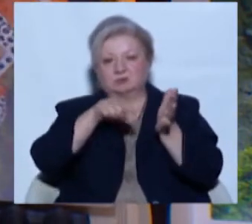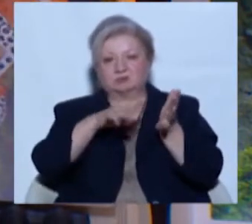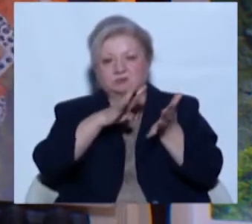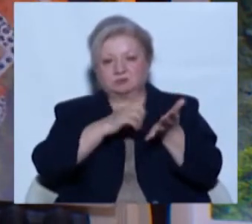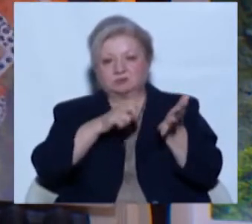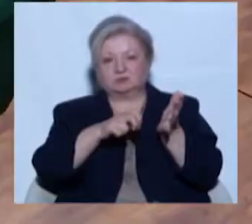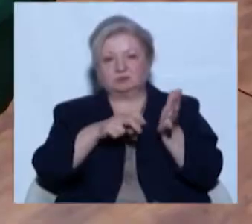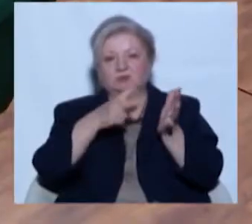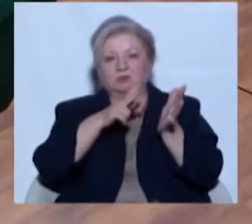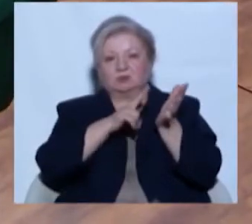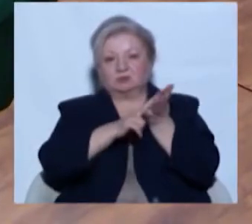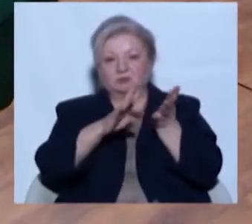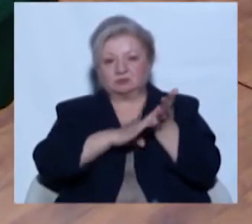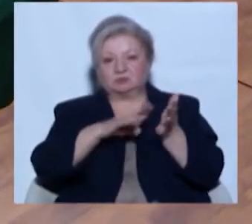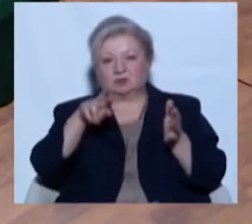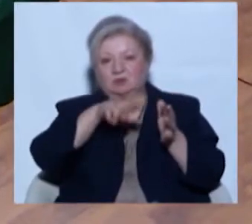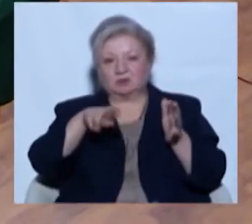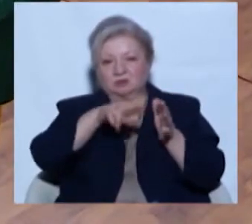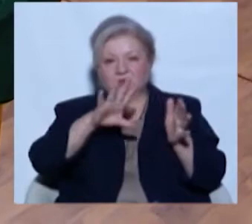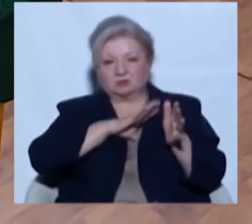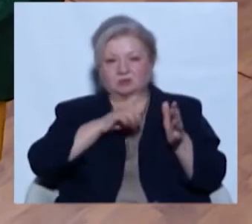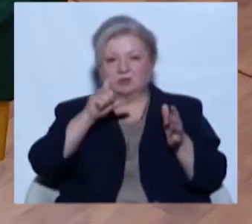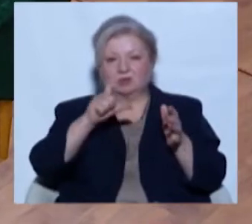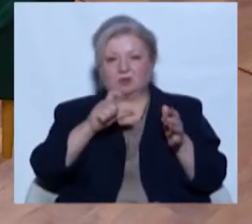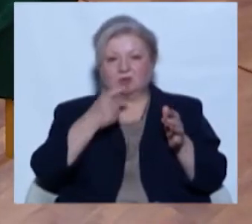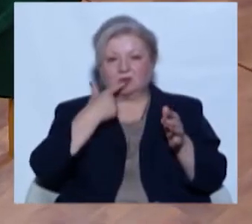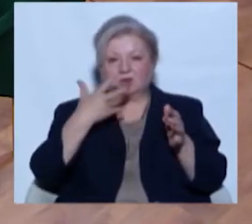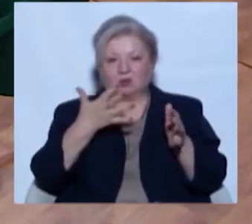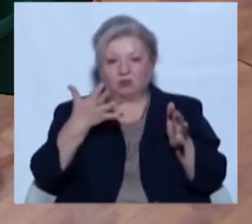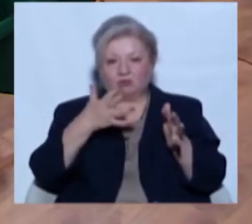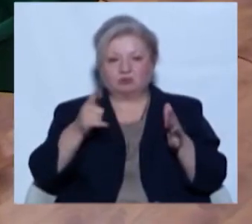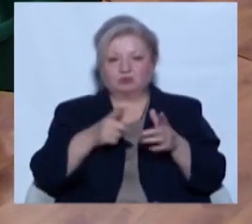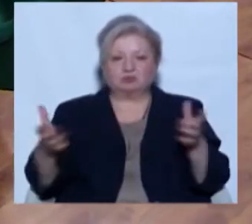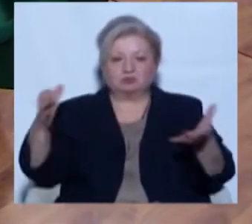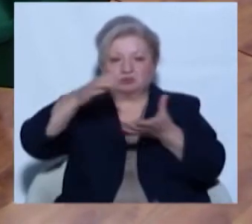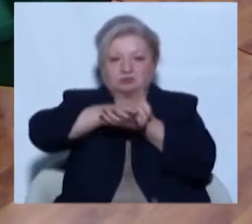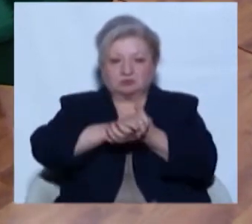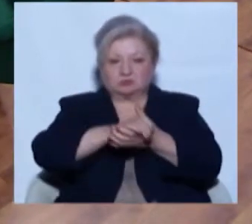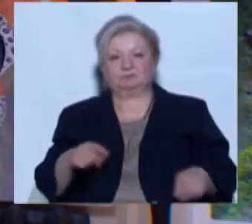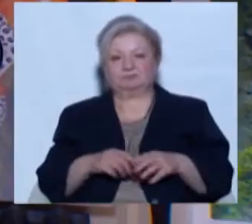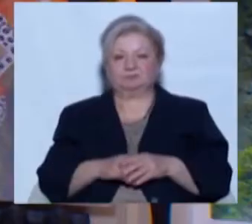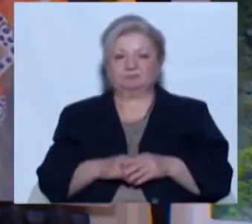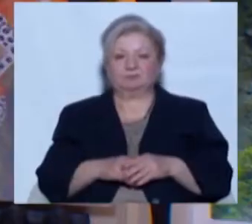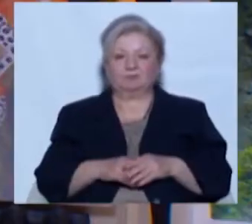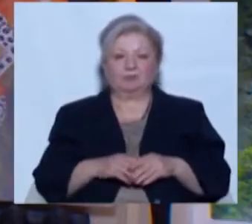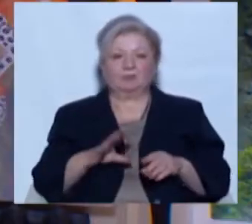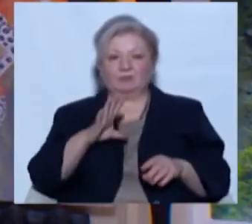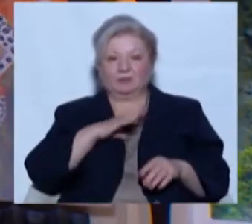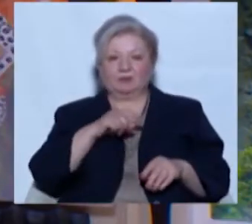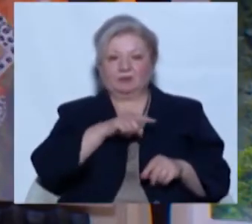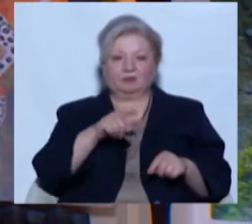წლის დეკემბერში ეროვნული შერიგების მთავრობა, რომელსაც სათავეში ჩაუდგა სწორედ ვაცლავ ჰაველი. სიმბოლური იყო,